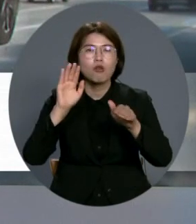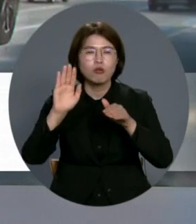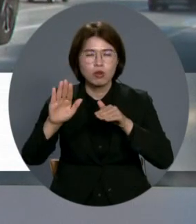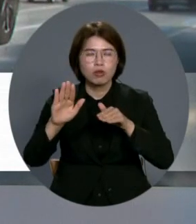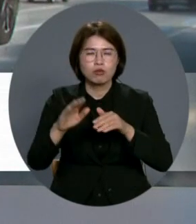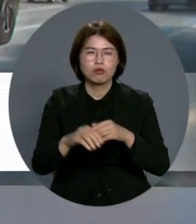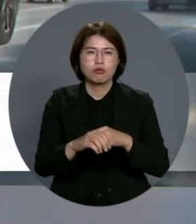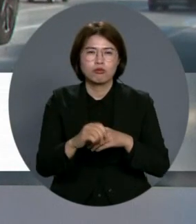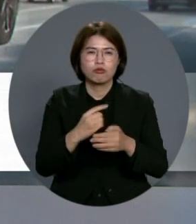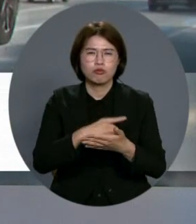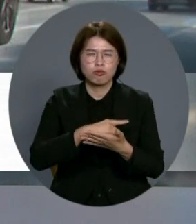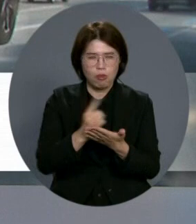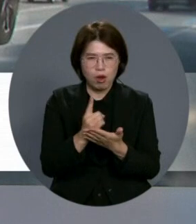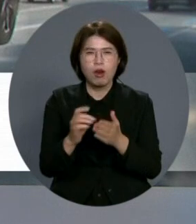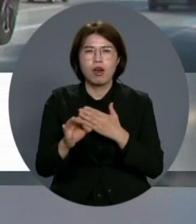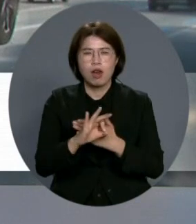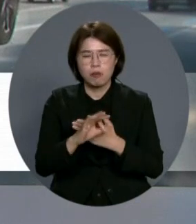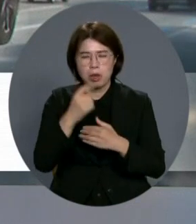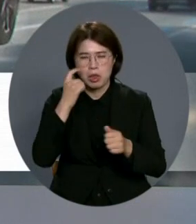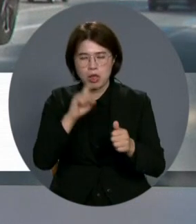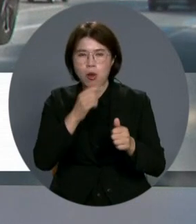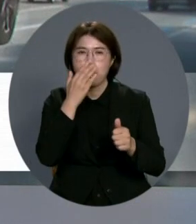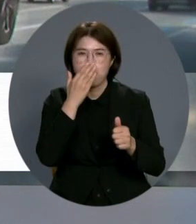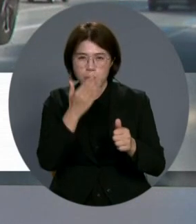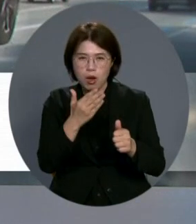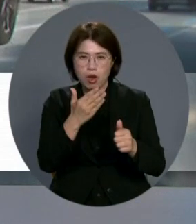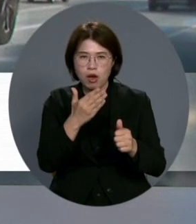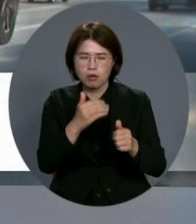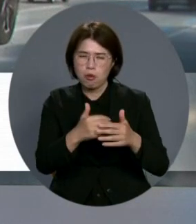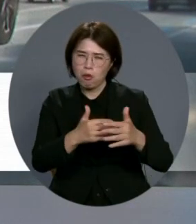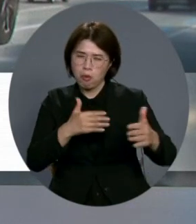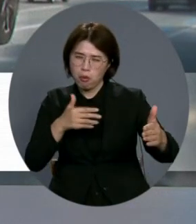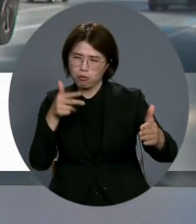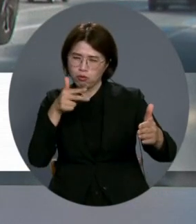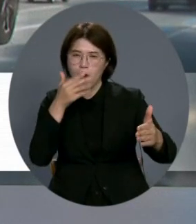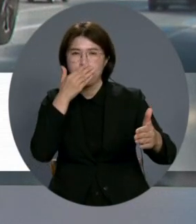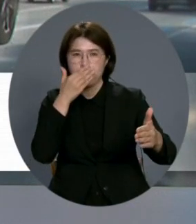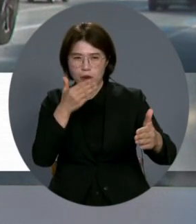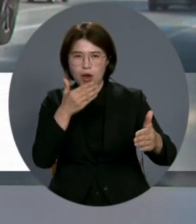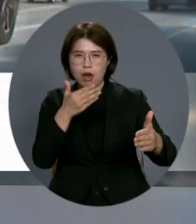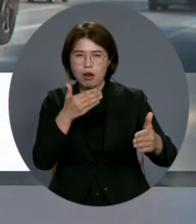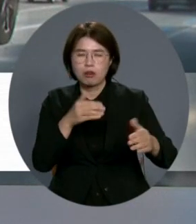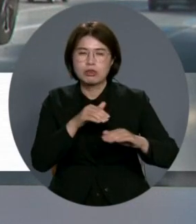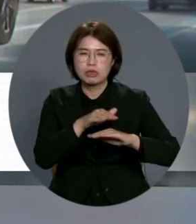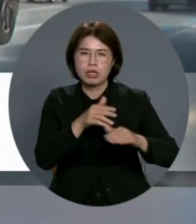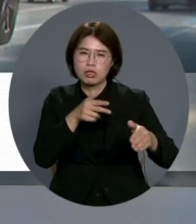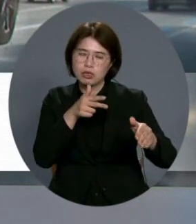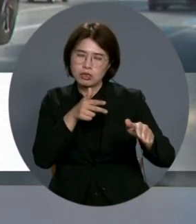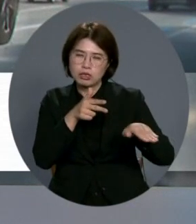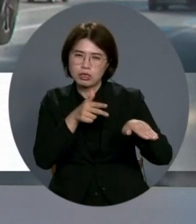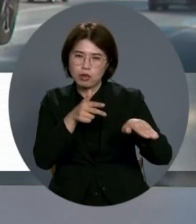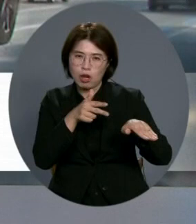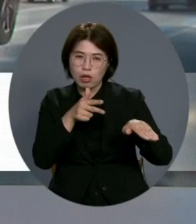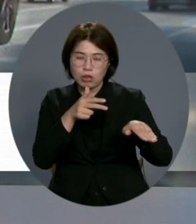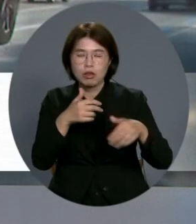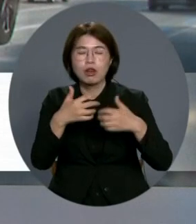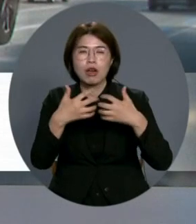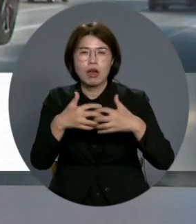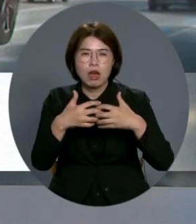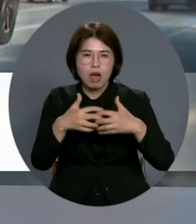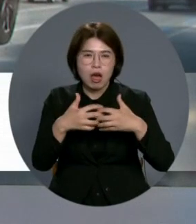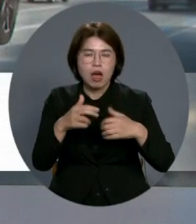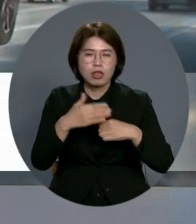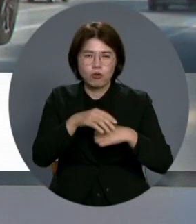속도를 어겼다가는 단속이 됩니다. 반경도 넓어지는데요. 차량의 뒤를 찍는 후면 단속 장비가